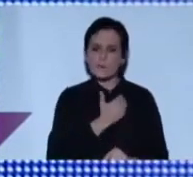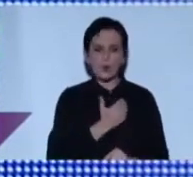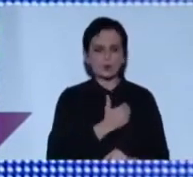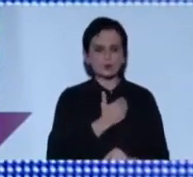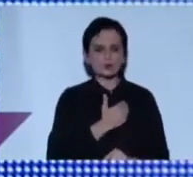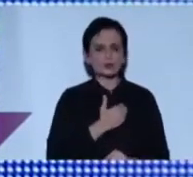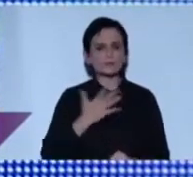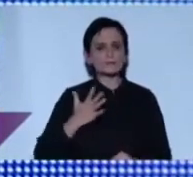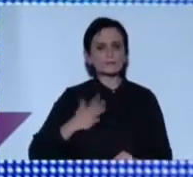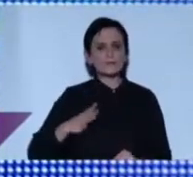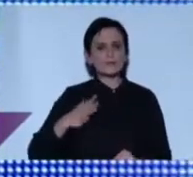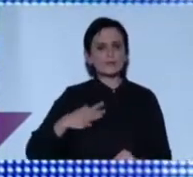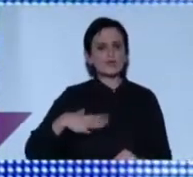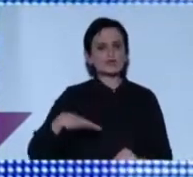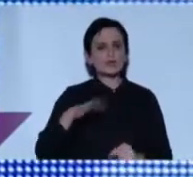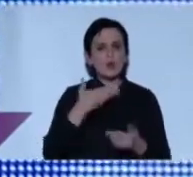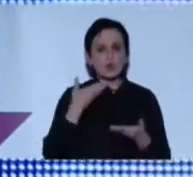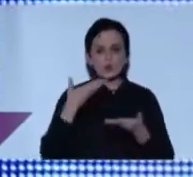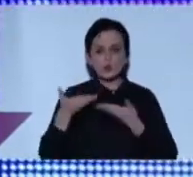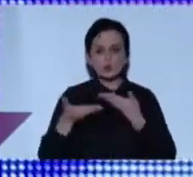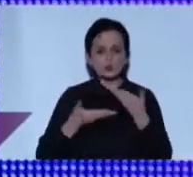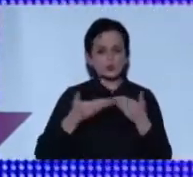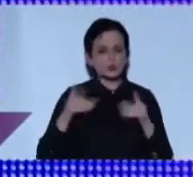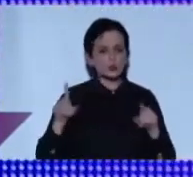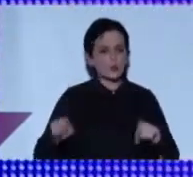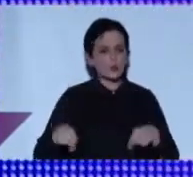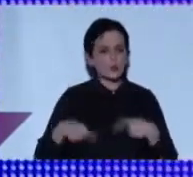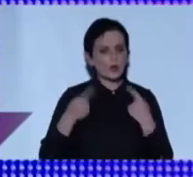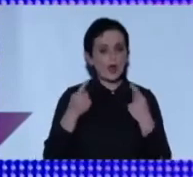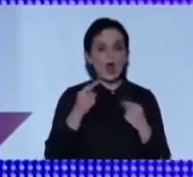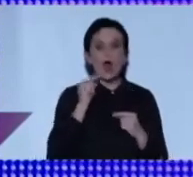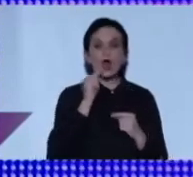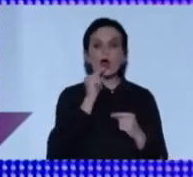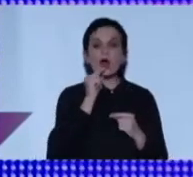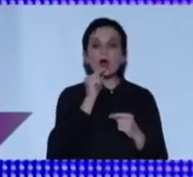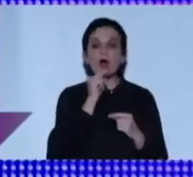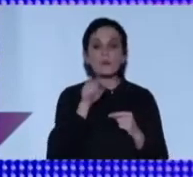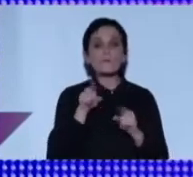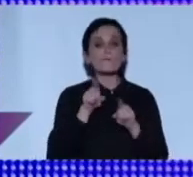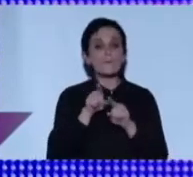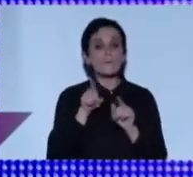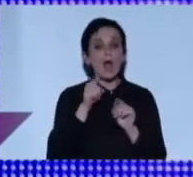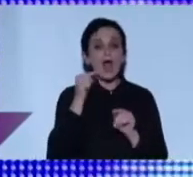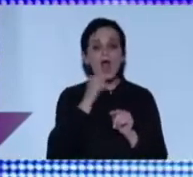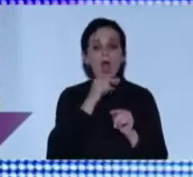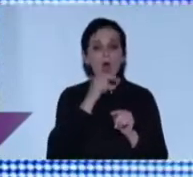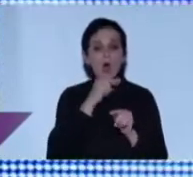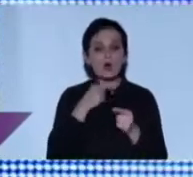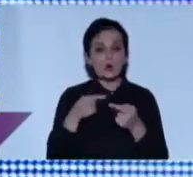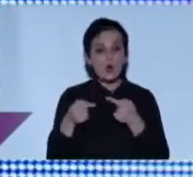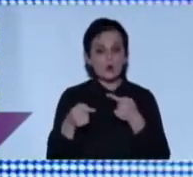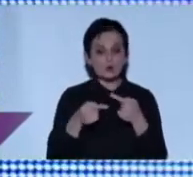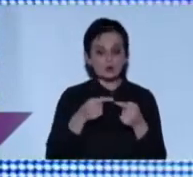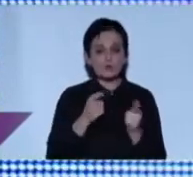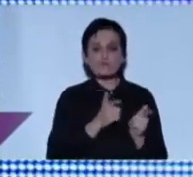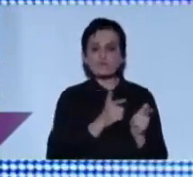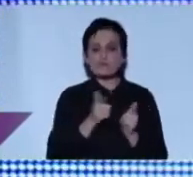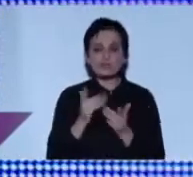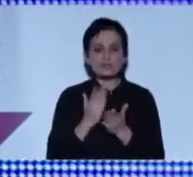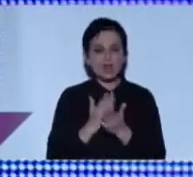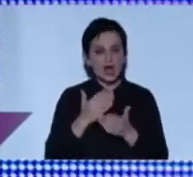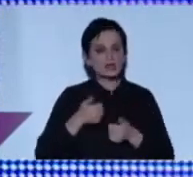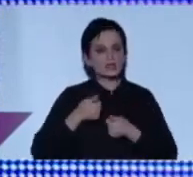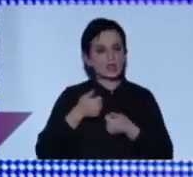საქართველოსთან ურთიერთობის აღდგენით, მათ შორის ეკონომიკური მიმოსვლით და ასევე მზად არიან